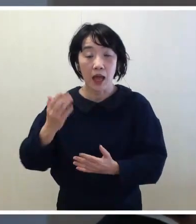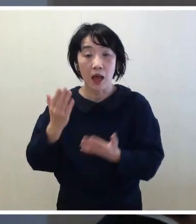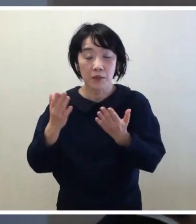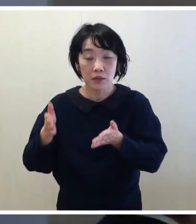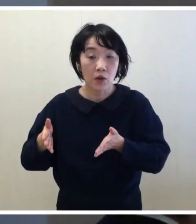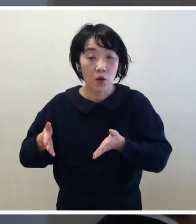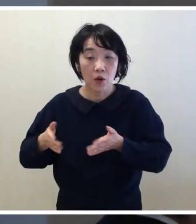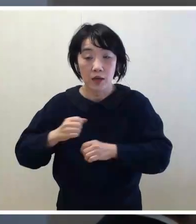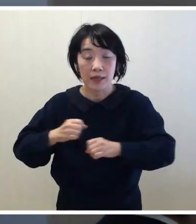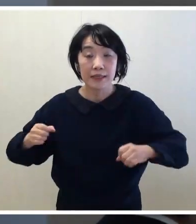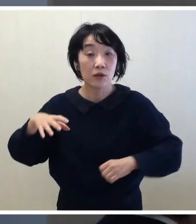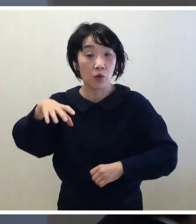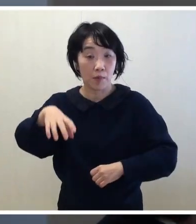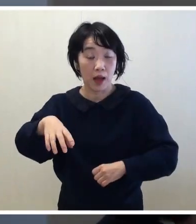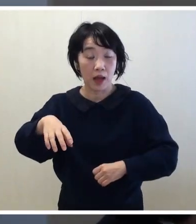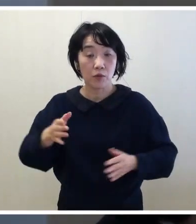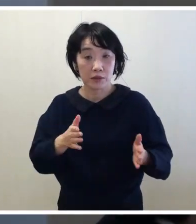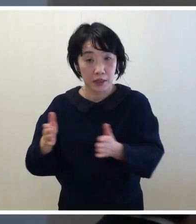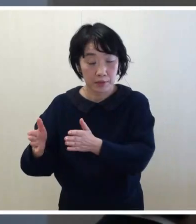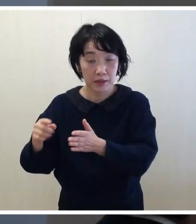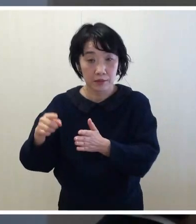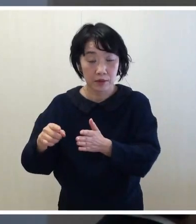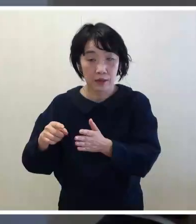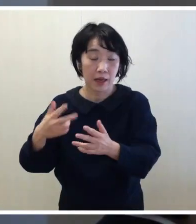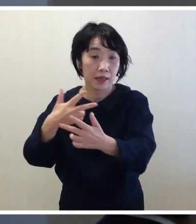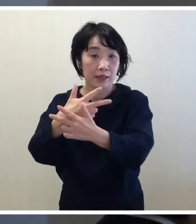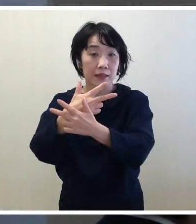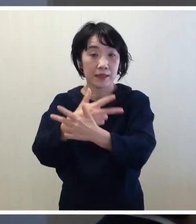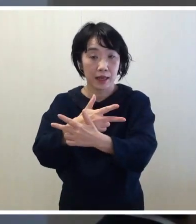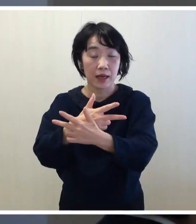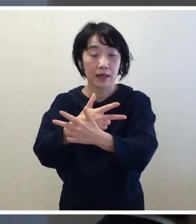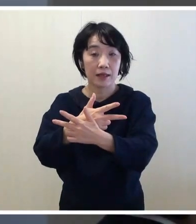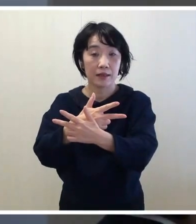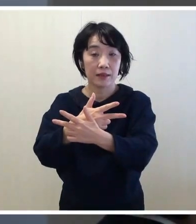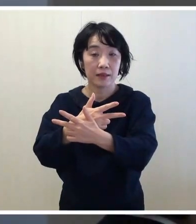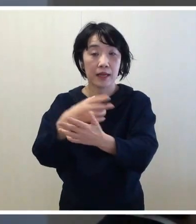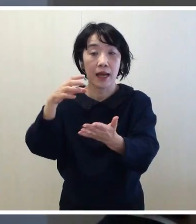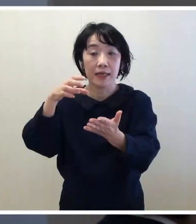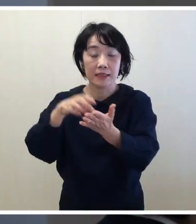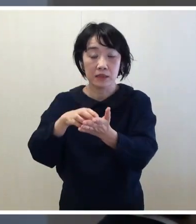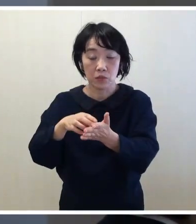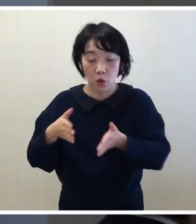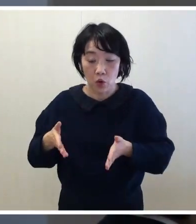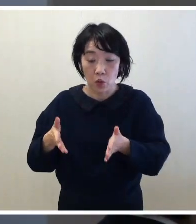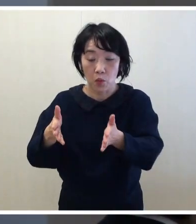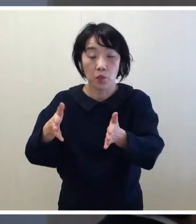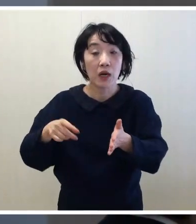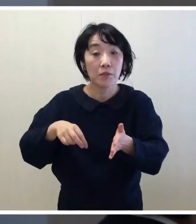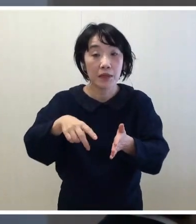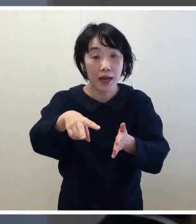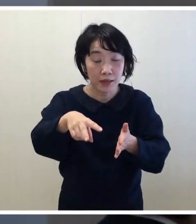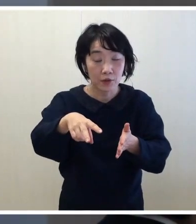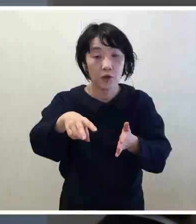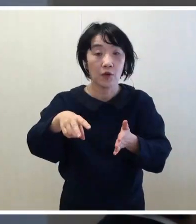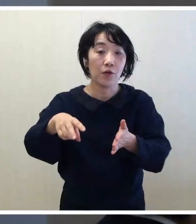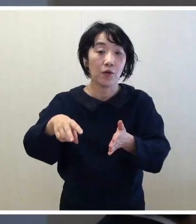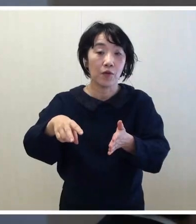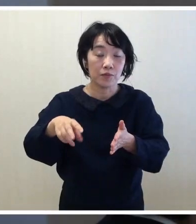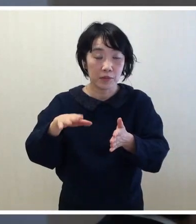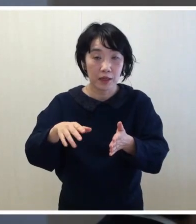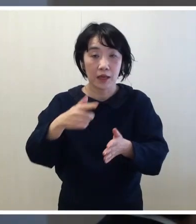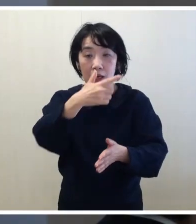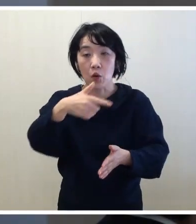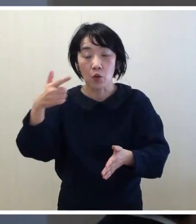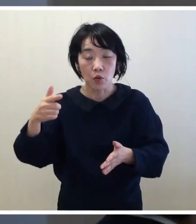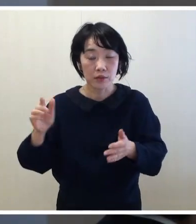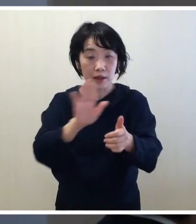の南側に緑の広場という緑地を整備いたしますが、ここから北側に、抜けていくシンボルプロムナードを整備いた